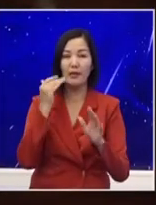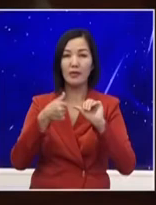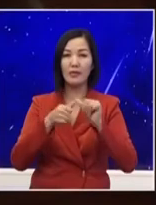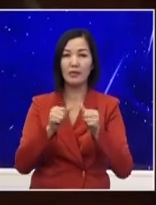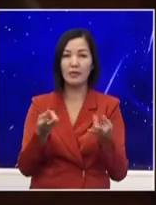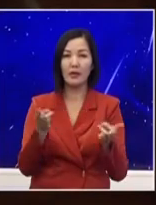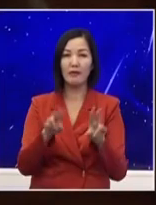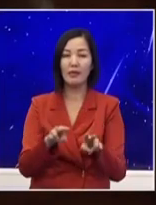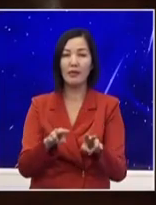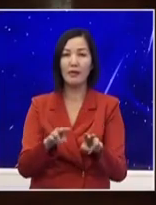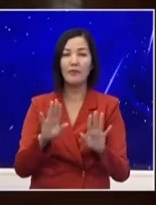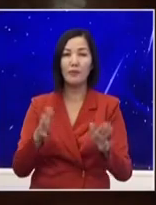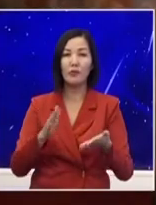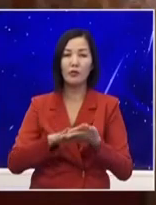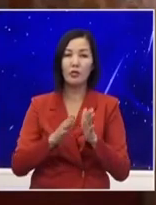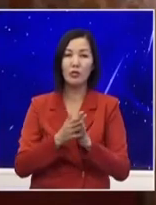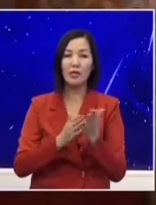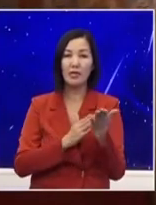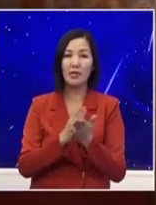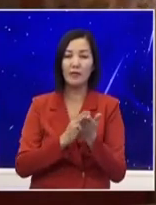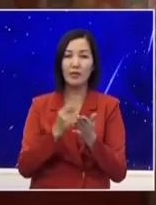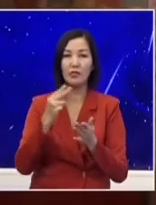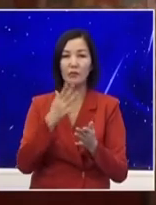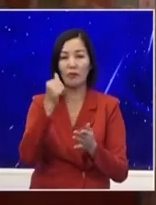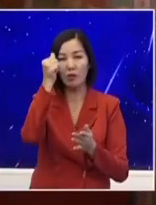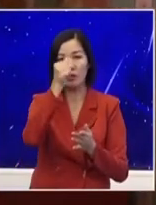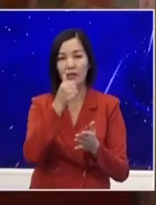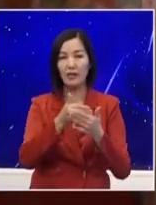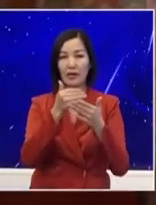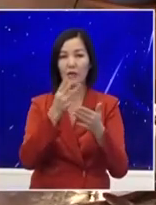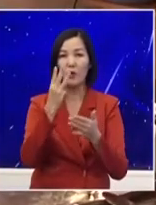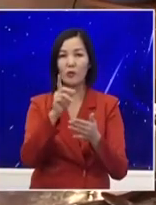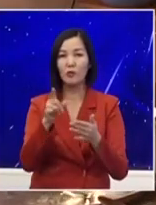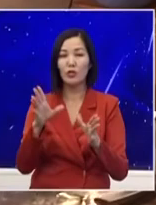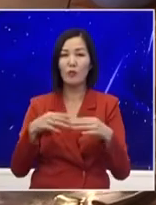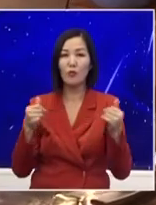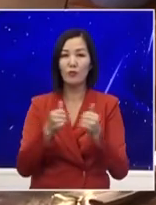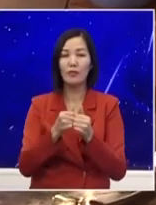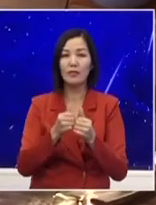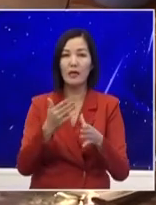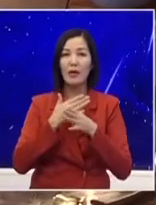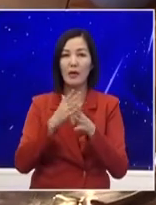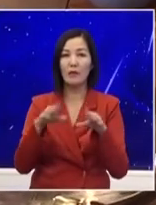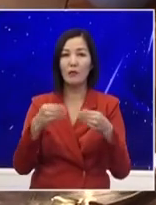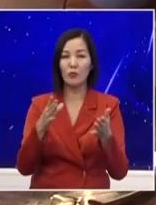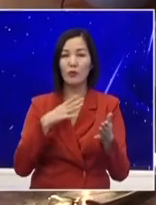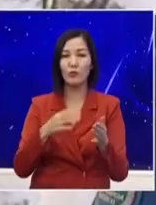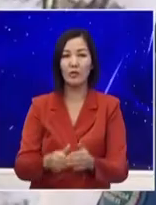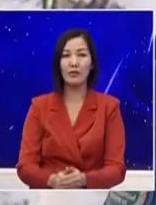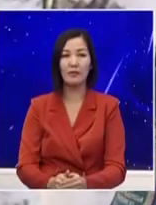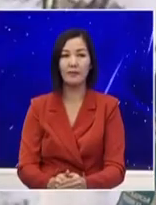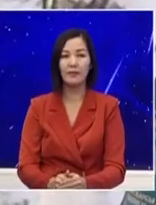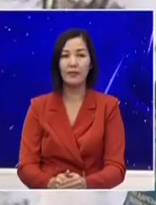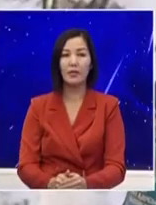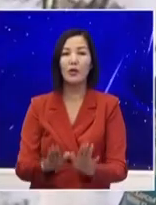сақталады. Төтенше жағдайлар комитетінің 25 жылдығы қарсаңында үш азаматтың отбасыларына әлеуметтік көмек көрсетілді. Төтенше